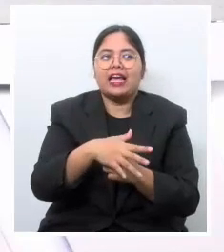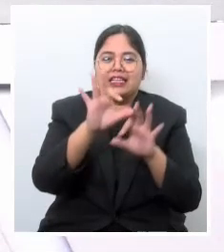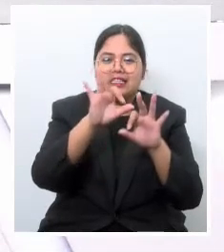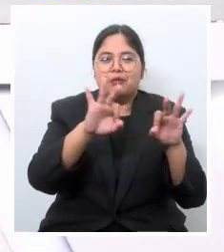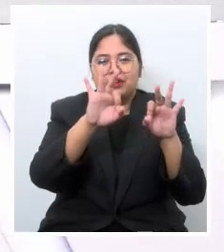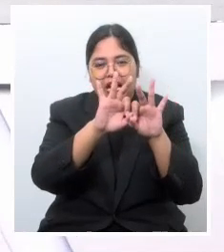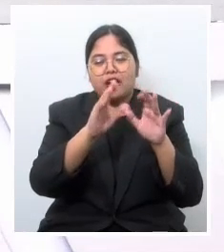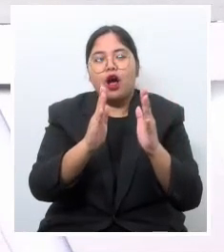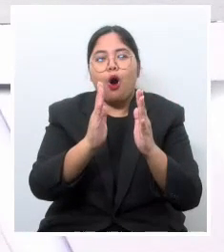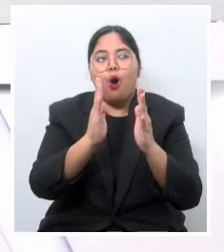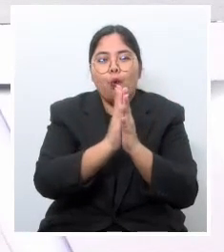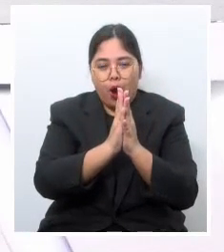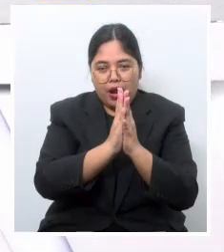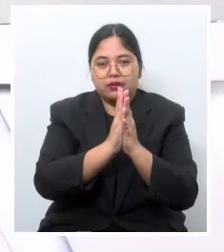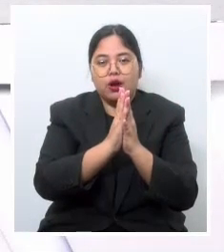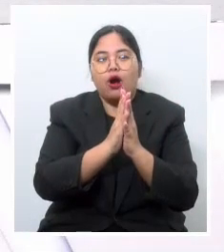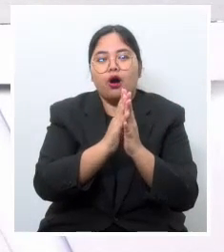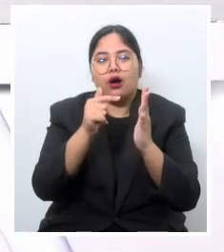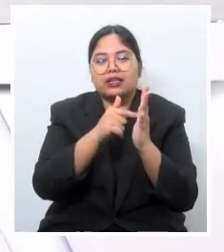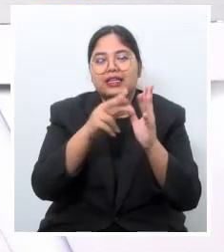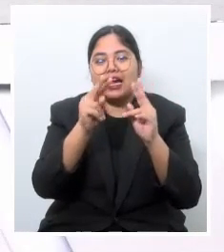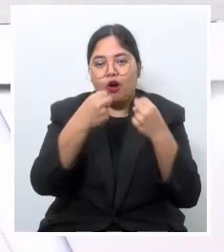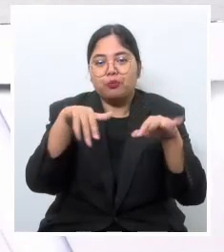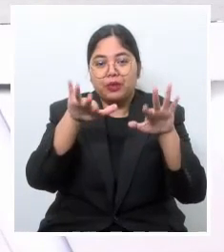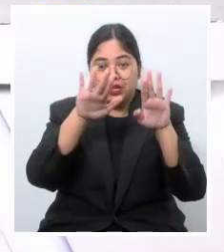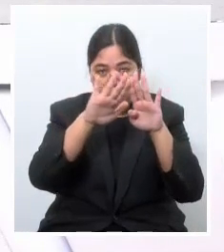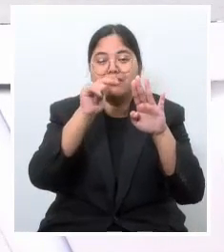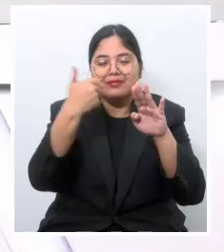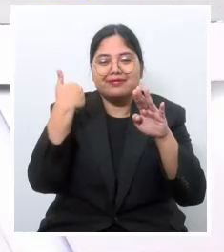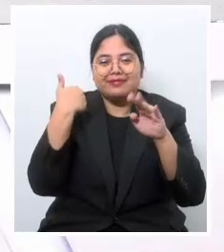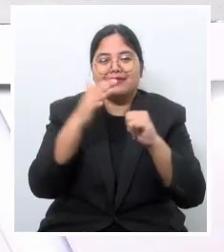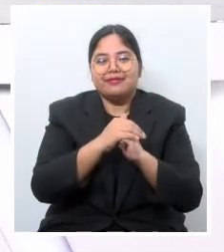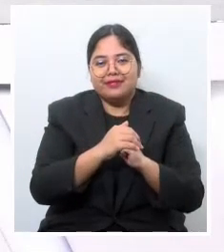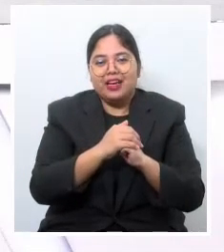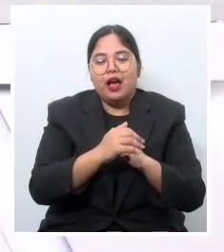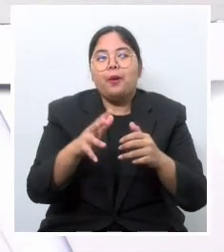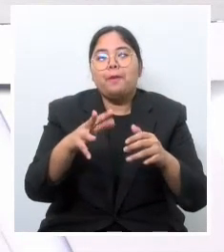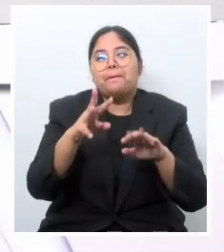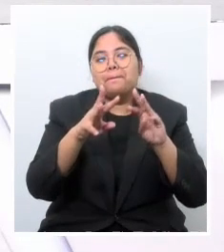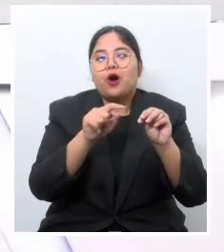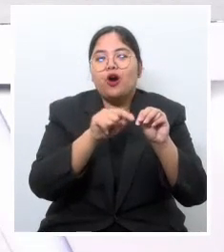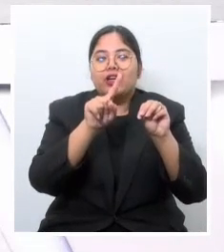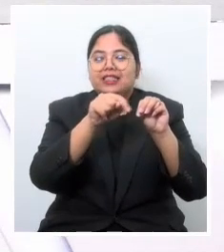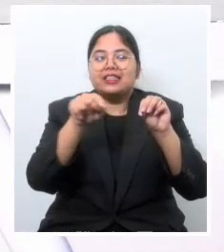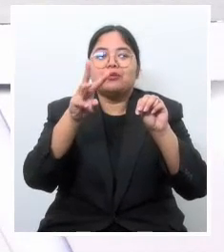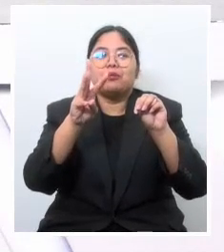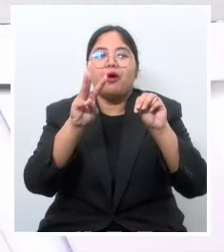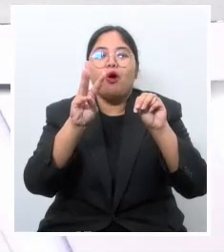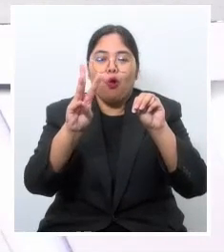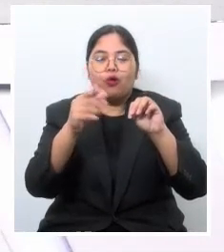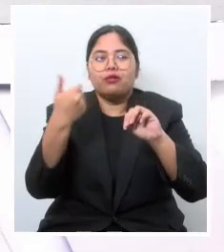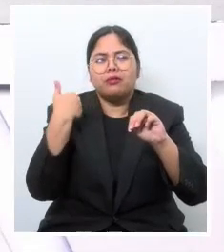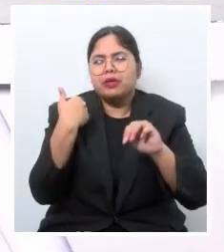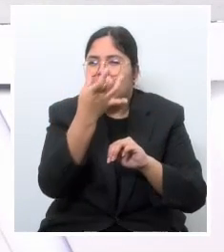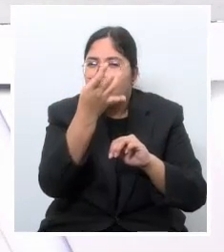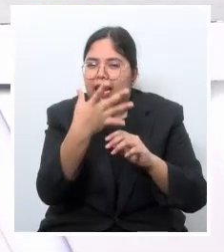เรียนวัดถ้วยจระเข้วิทยาคมจังหวัดนครปฐมสังกัดสำนักงานเขตพื้นที่การศึกษามัธยมศึกษานครปฐมกันบ้างที่นี่มี